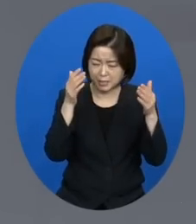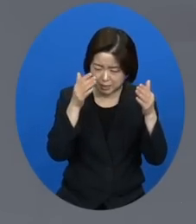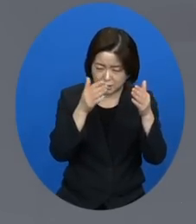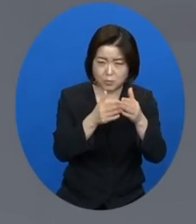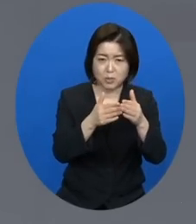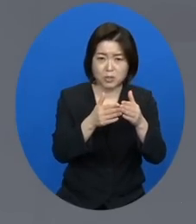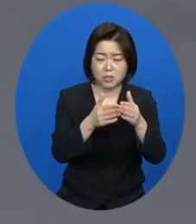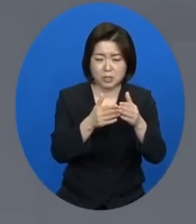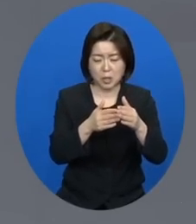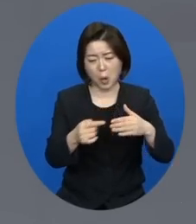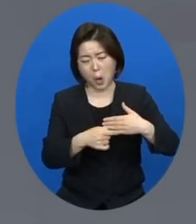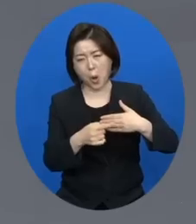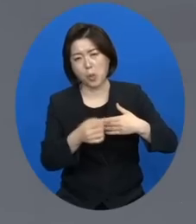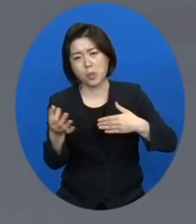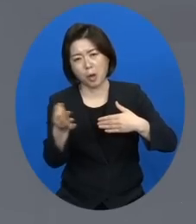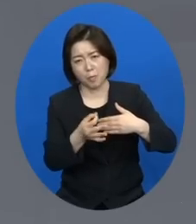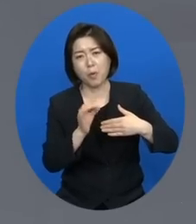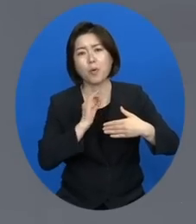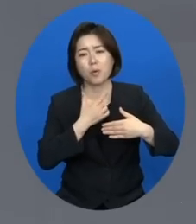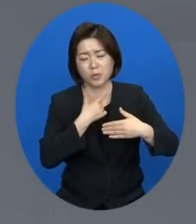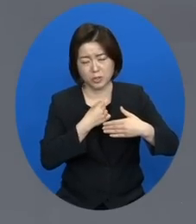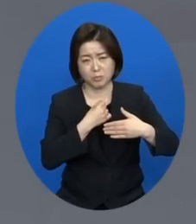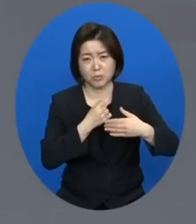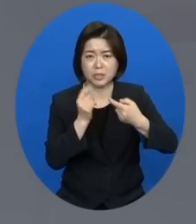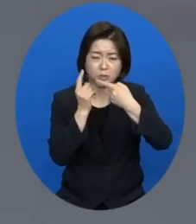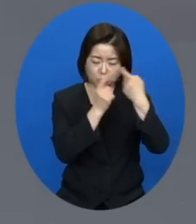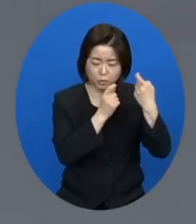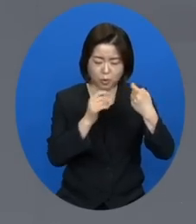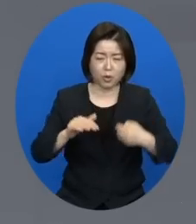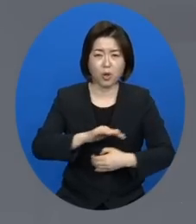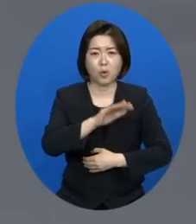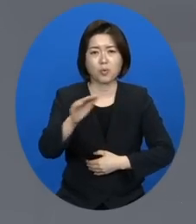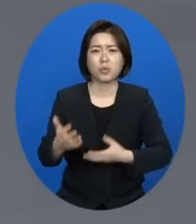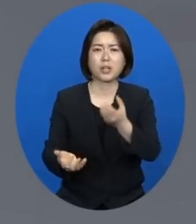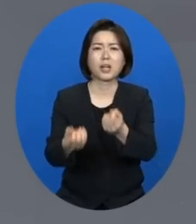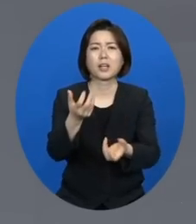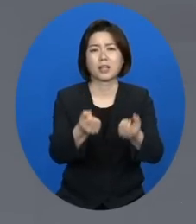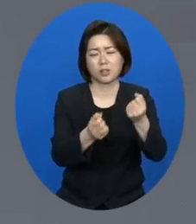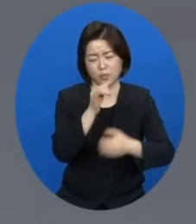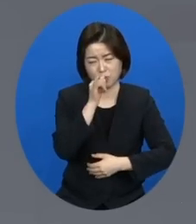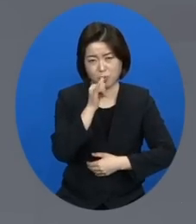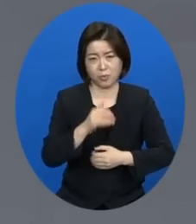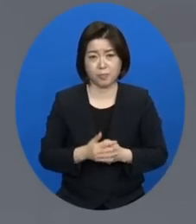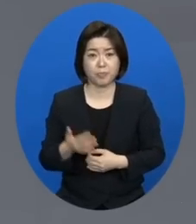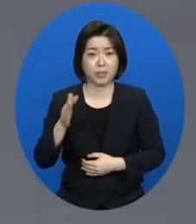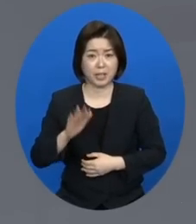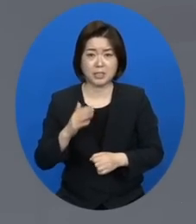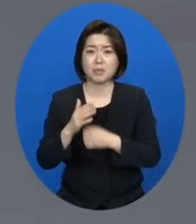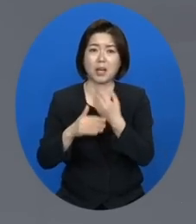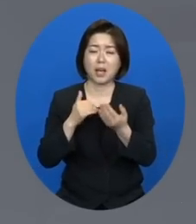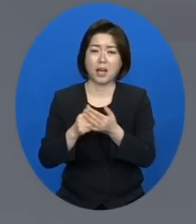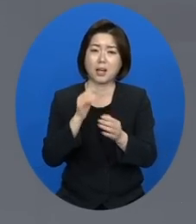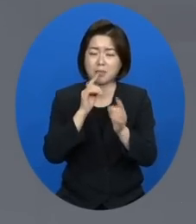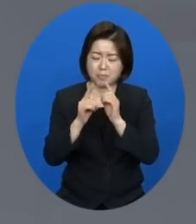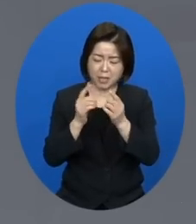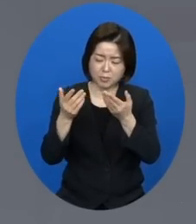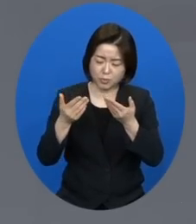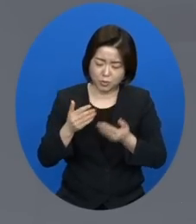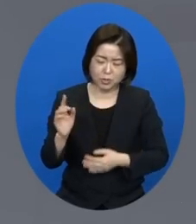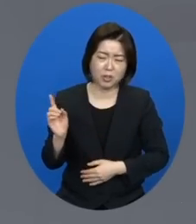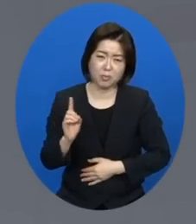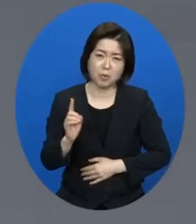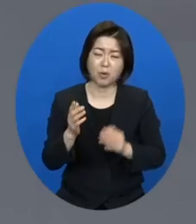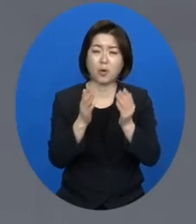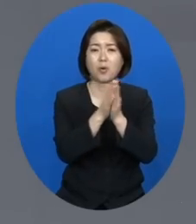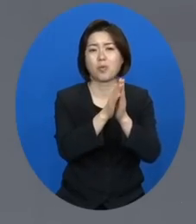그렇게 포장해 보이고 싶은 그 유혹들이 우리에게 있습니다. 그러나 하나님 말씀하신 건 무엇이냐면